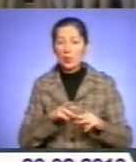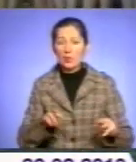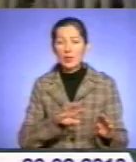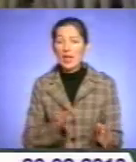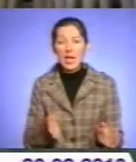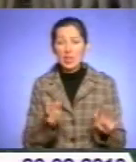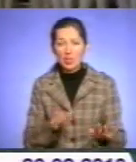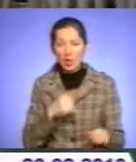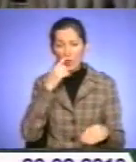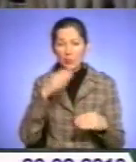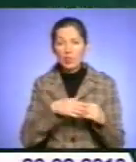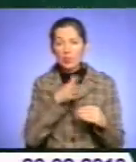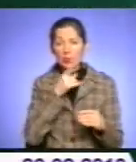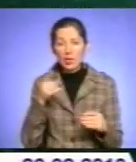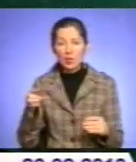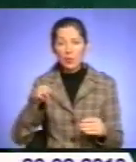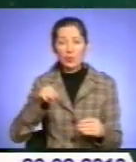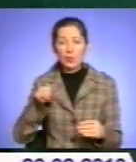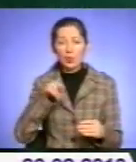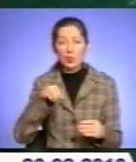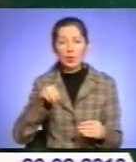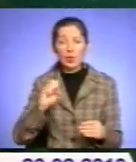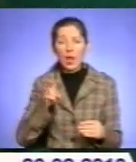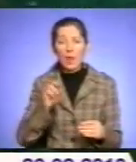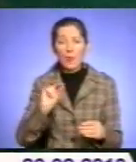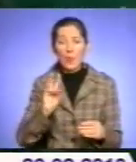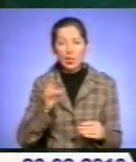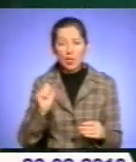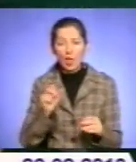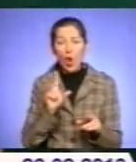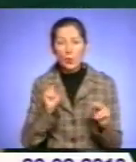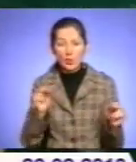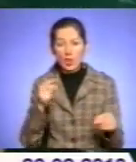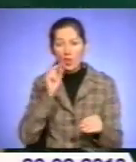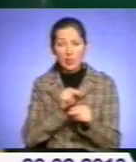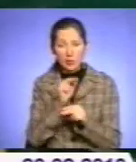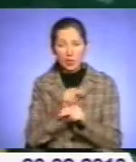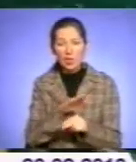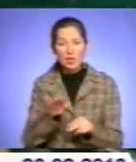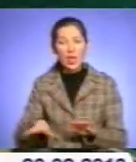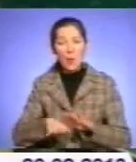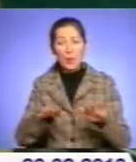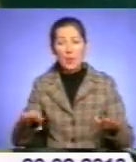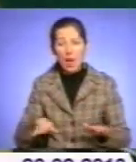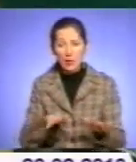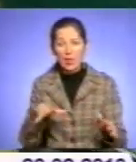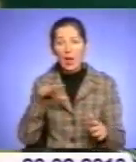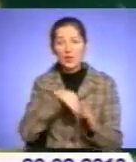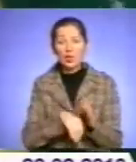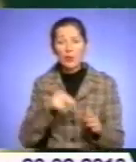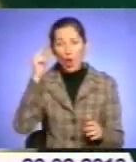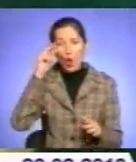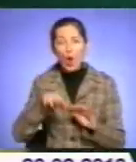найближчим часом Дмитро Табачник обіцяє навчити українських дітей плавати. Втілювати загальнодержавний урок плавання хочуть вже у цьому